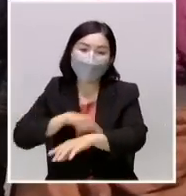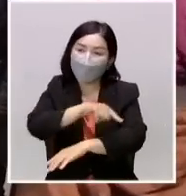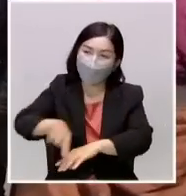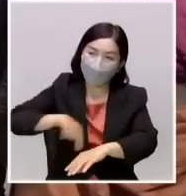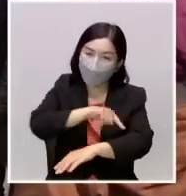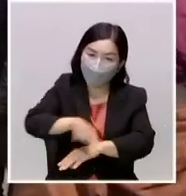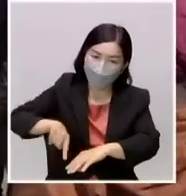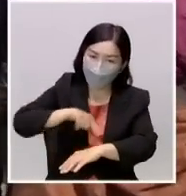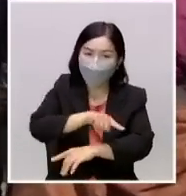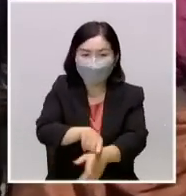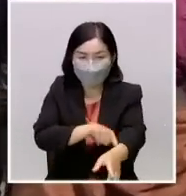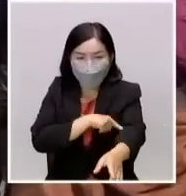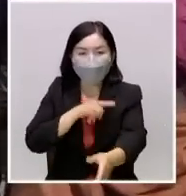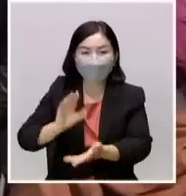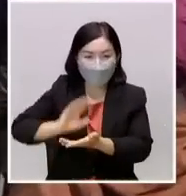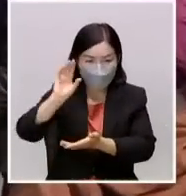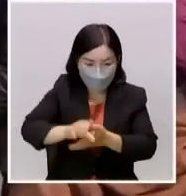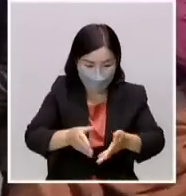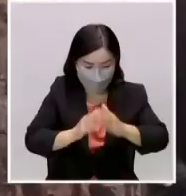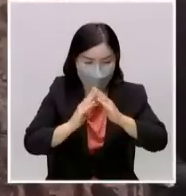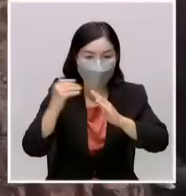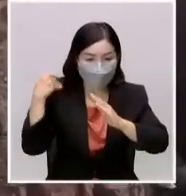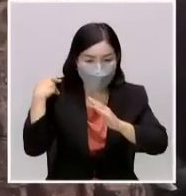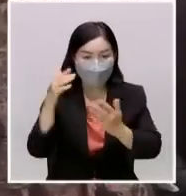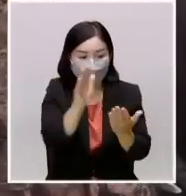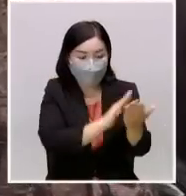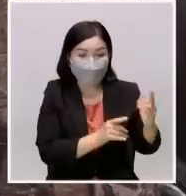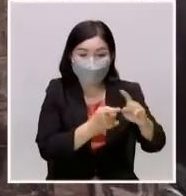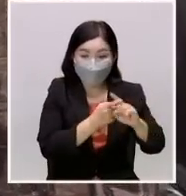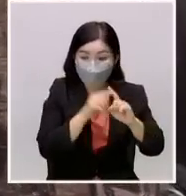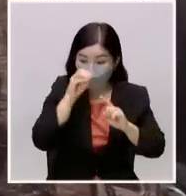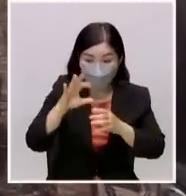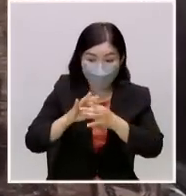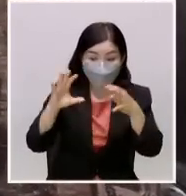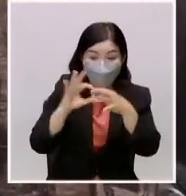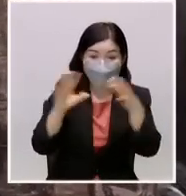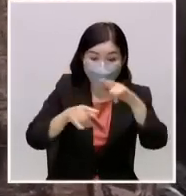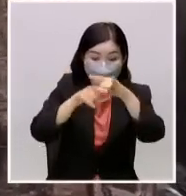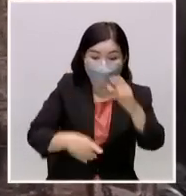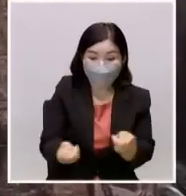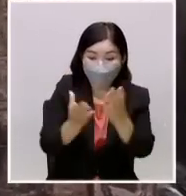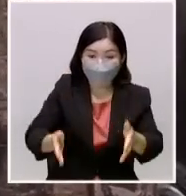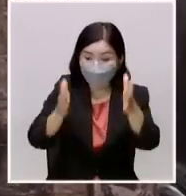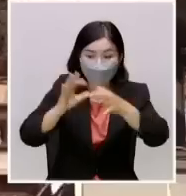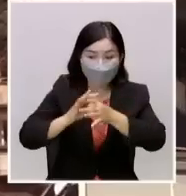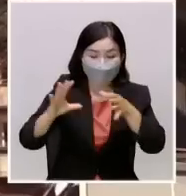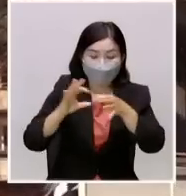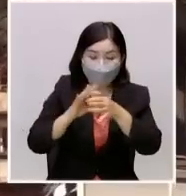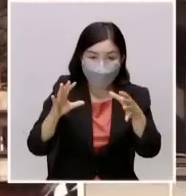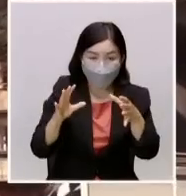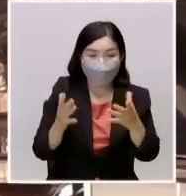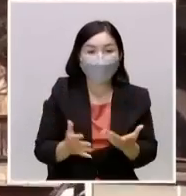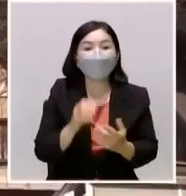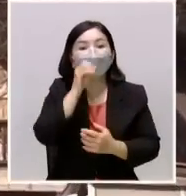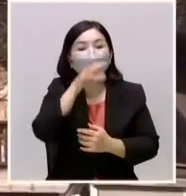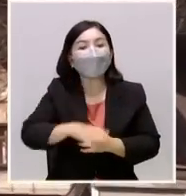ปีในการฟื้นฟูสภาพด้านฝั่งของรัสเซียปฏิเสธการทิ้งระเบิดโจมตีโรงละครแห่งนี้ทำเนียบเครมลิน